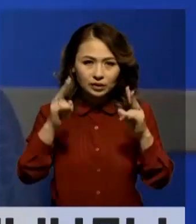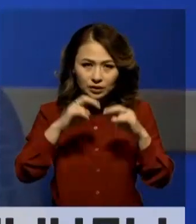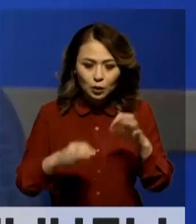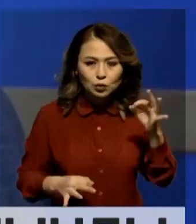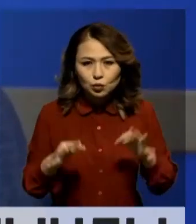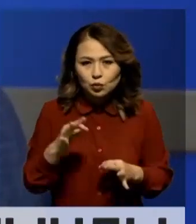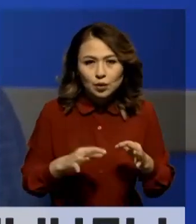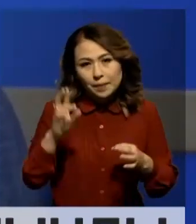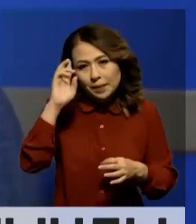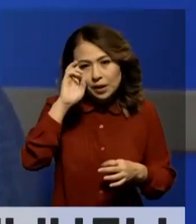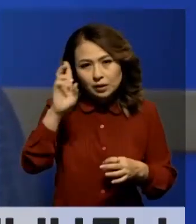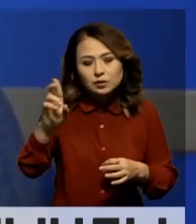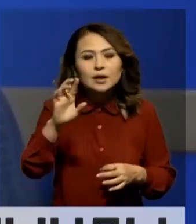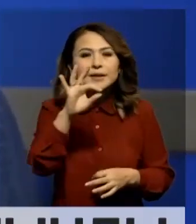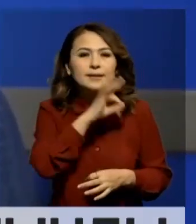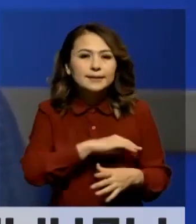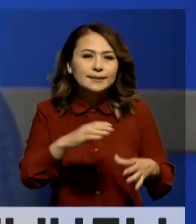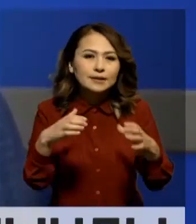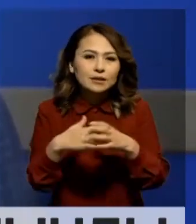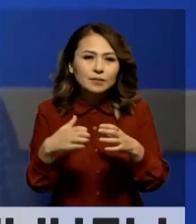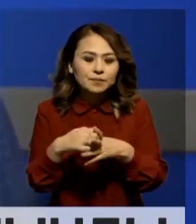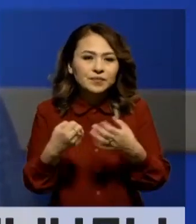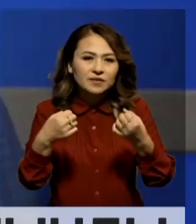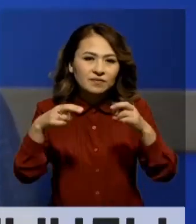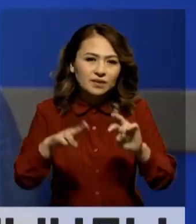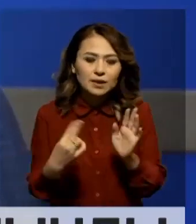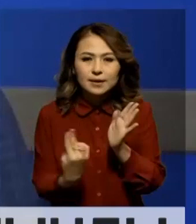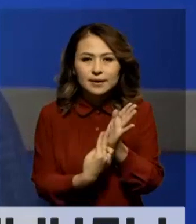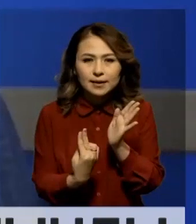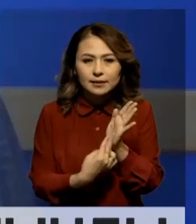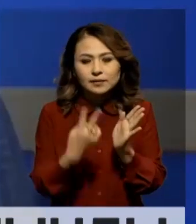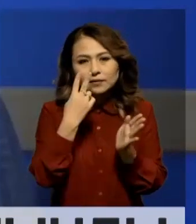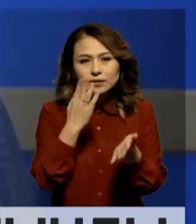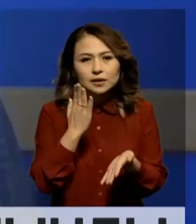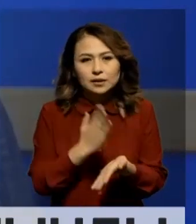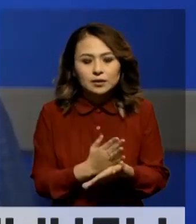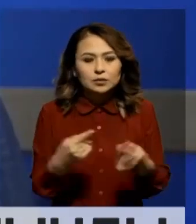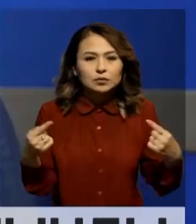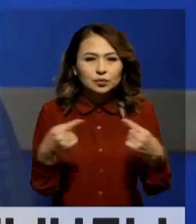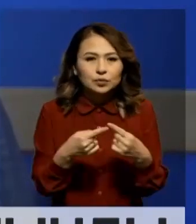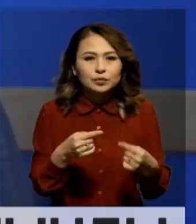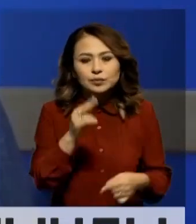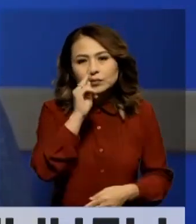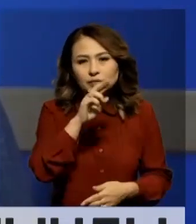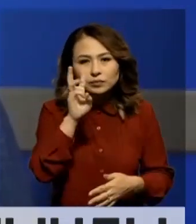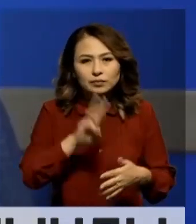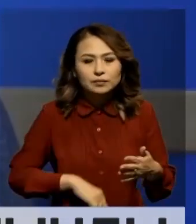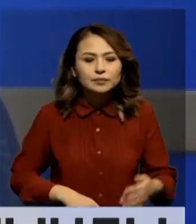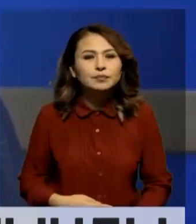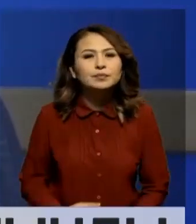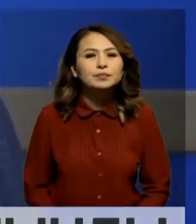судья мемлекеттік кірістер департаменті өкілдерінің дәлелдерін дәйекті екенін ескеріп, айыппұл салды.